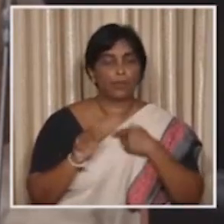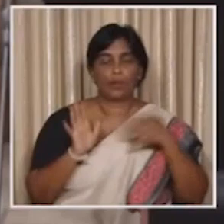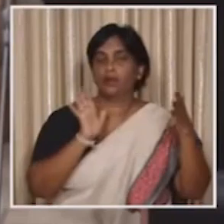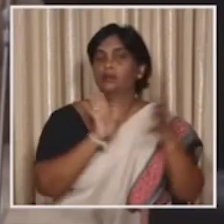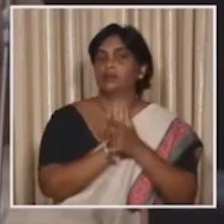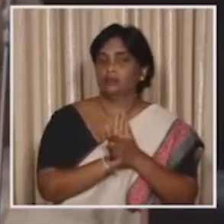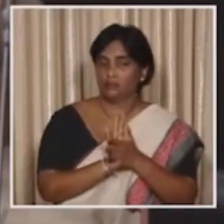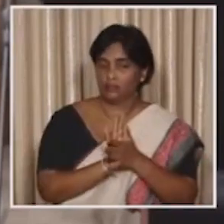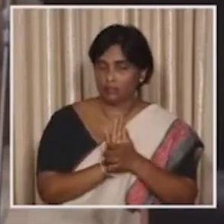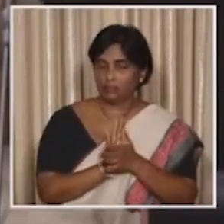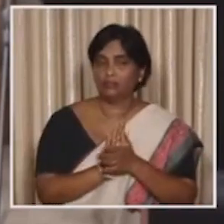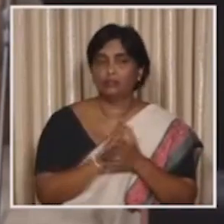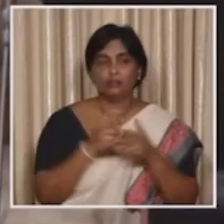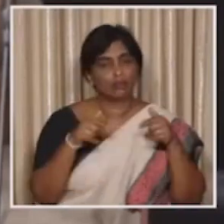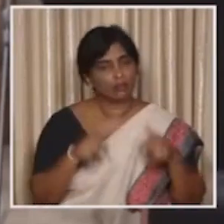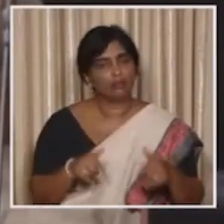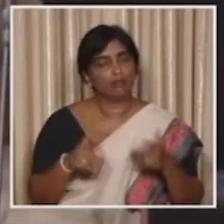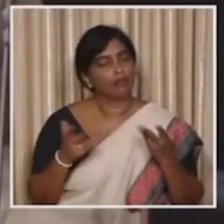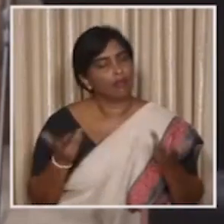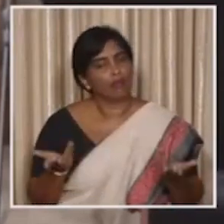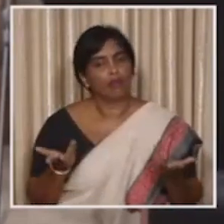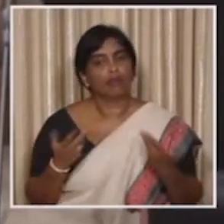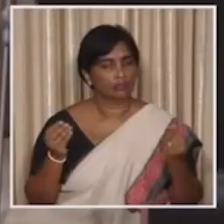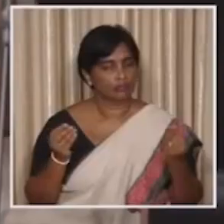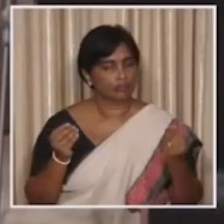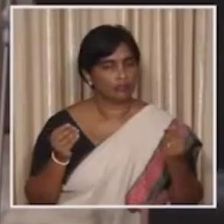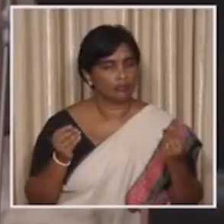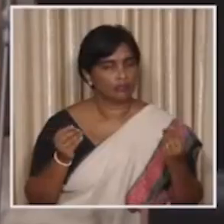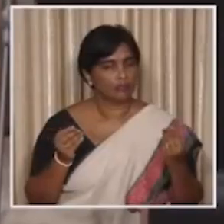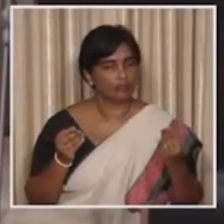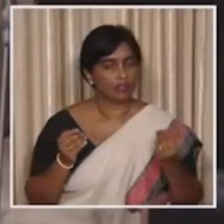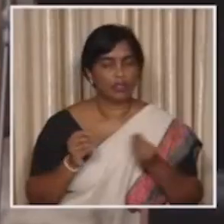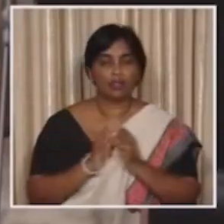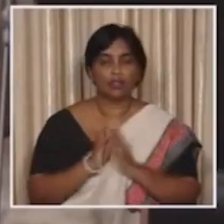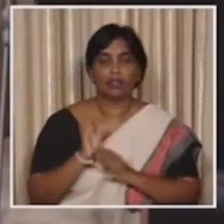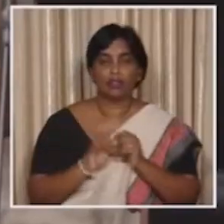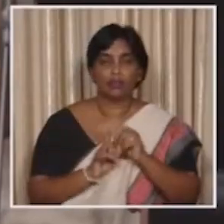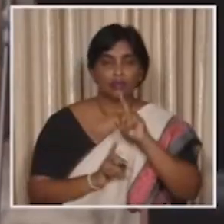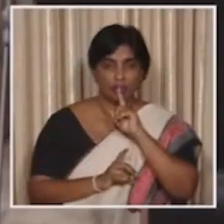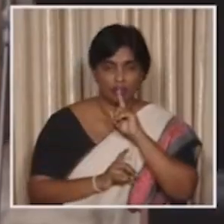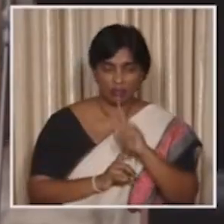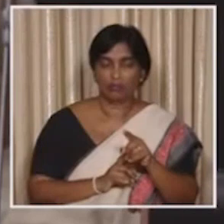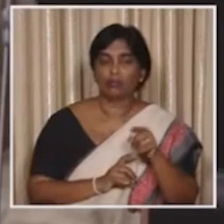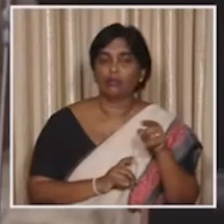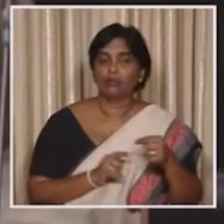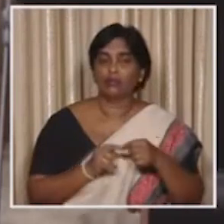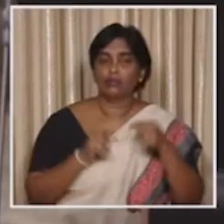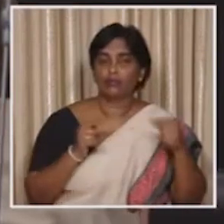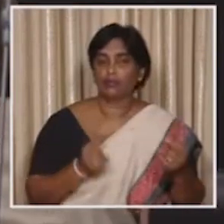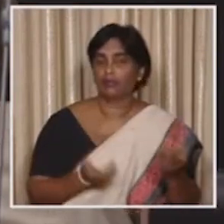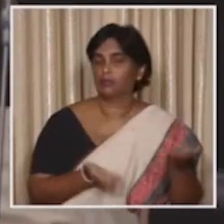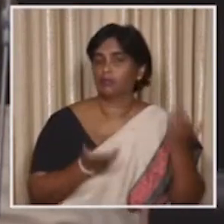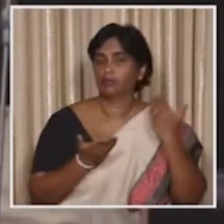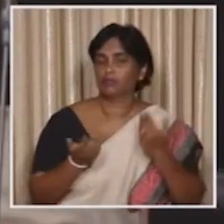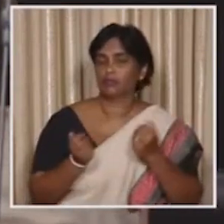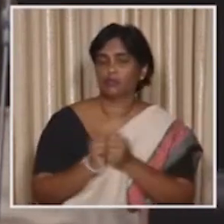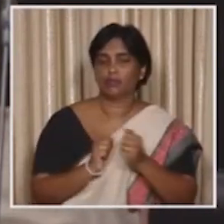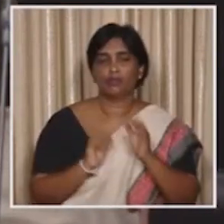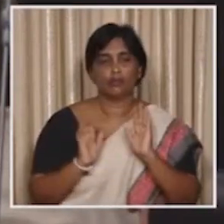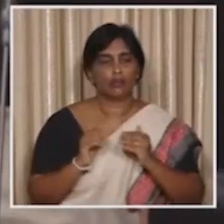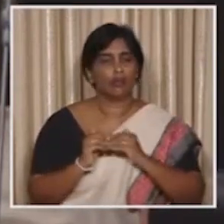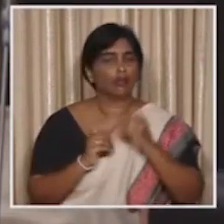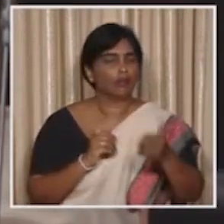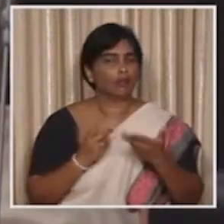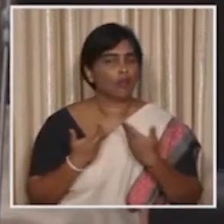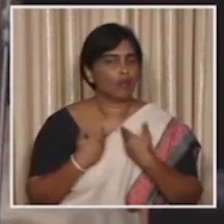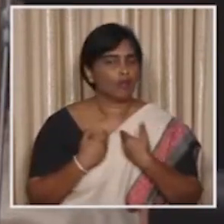වුණා කියලා ඉතින් දැන් මේක කොහොමද අපිට විසඳන්නේ ඇමතුමා ප්‍රකාශ කරේ ගමන් විපක්ෂය නැගිටලා මේව කරා ඉතින් ඊට පස්සේ